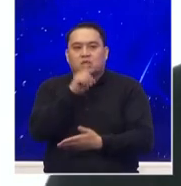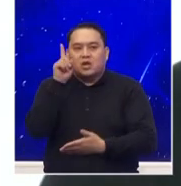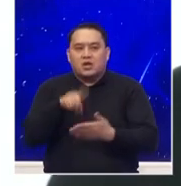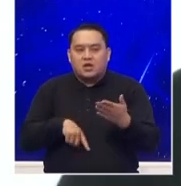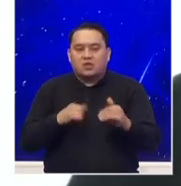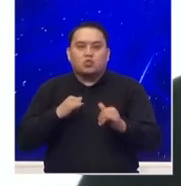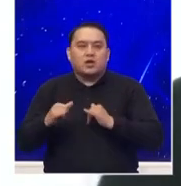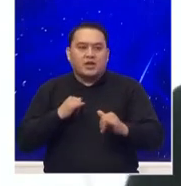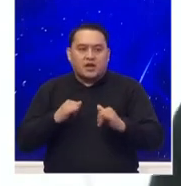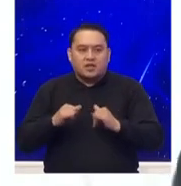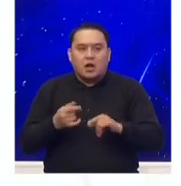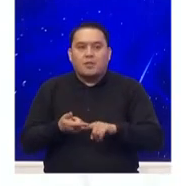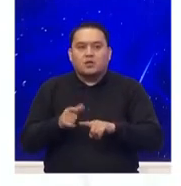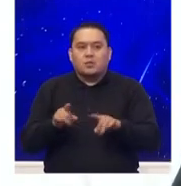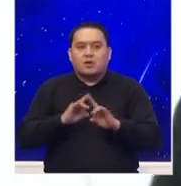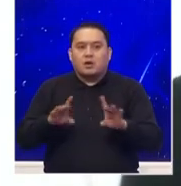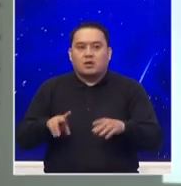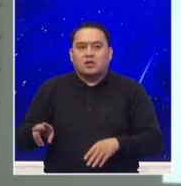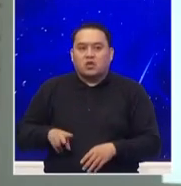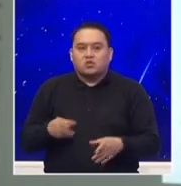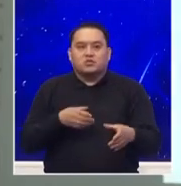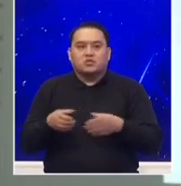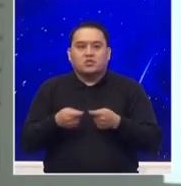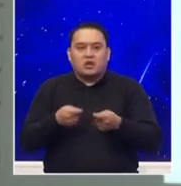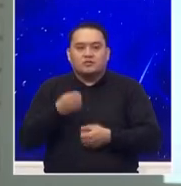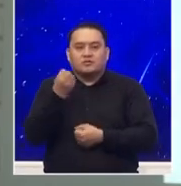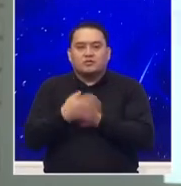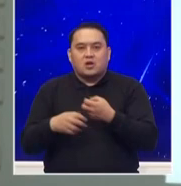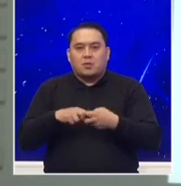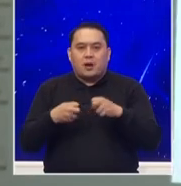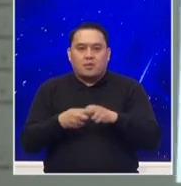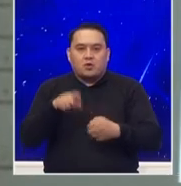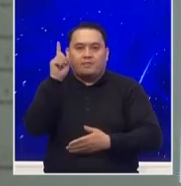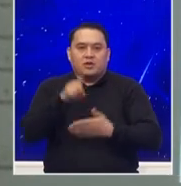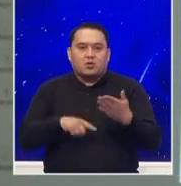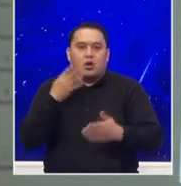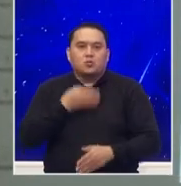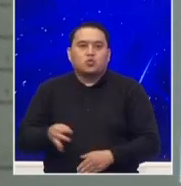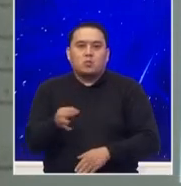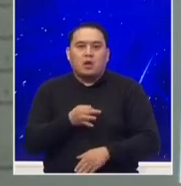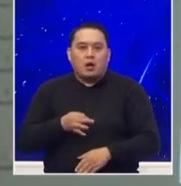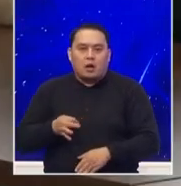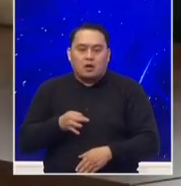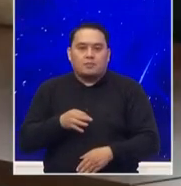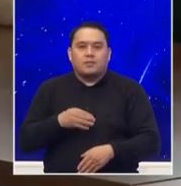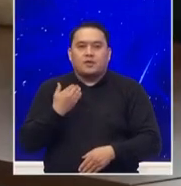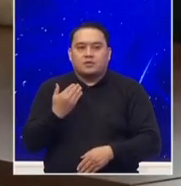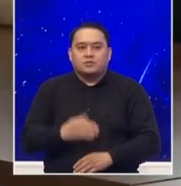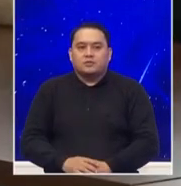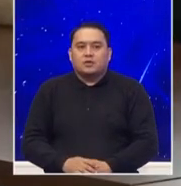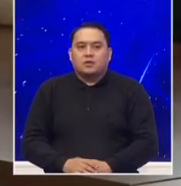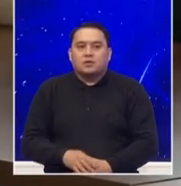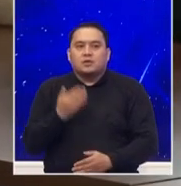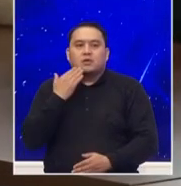религиозной толерантности. Об этом рассказал начальник отдела Центра исследований проблем в сфере религии Алматинской области Айбек Балтабай. В